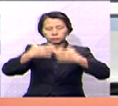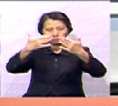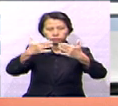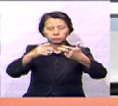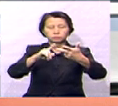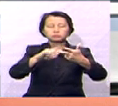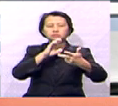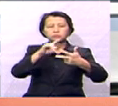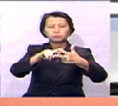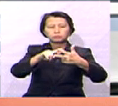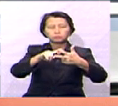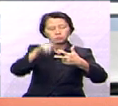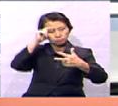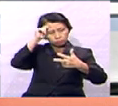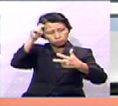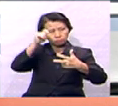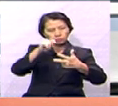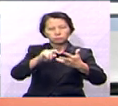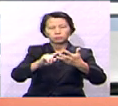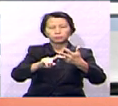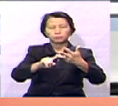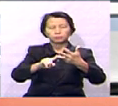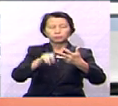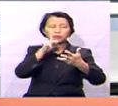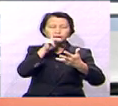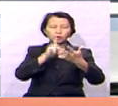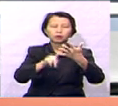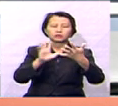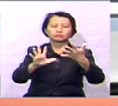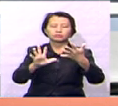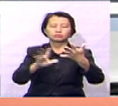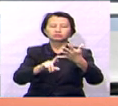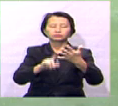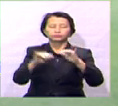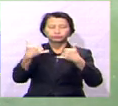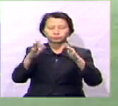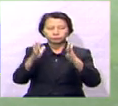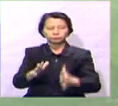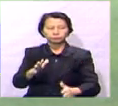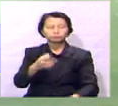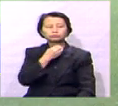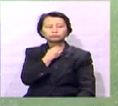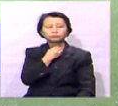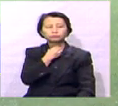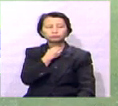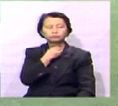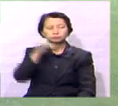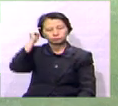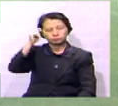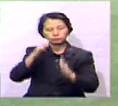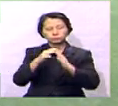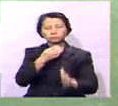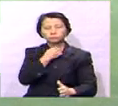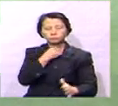di tangga kedua, Terengganu di tangga keempat dan Kedah kelima Liga. Bermain di Stadium Perak Ipoh, Tuan Rumah The Boss Gaurus